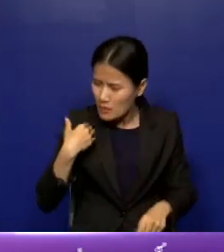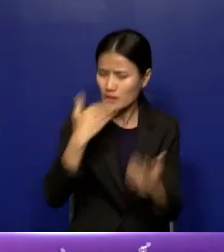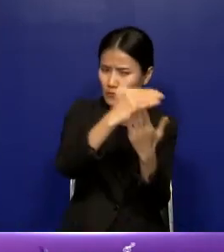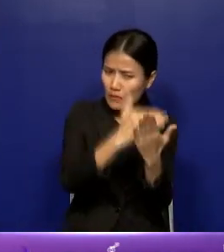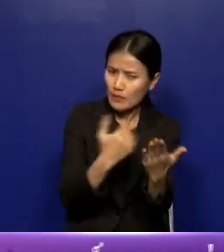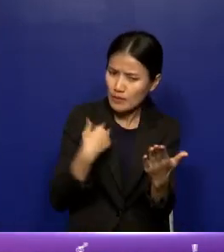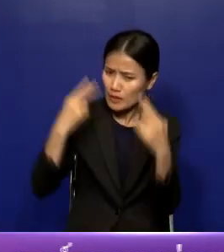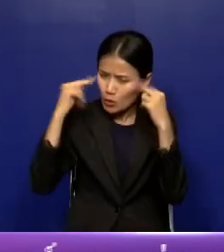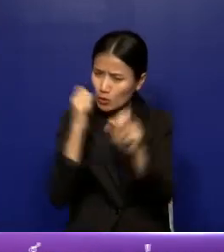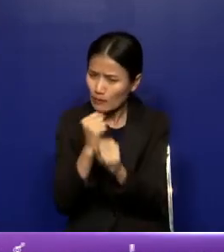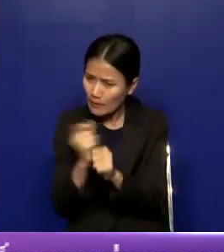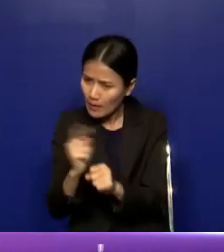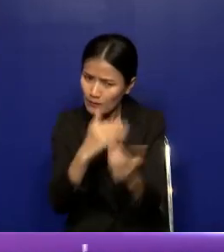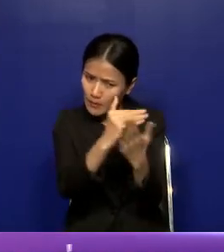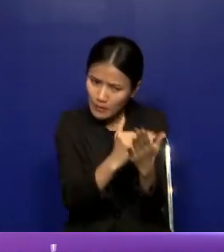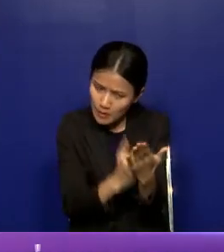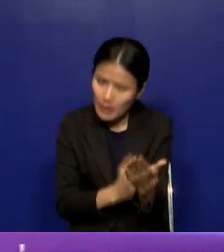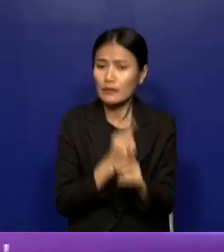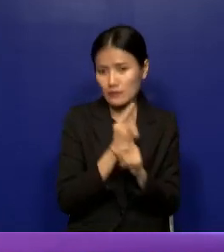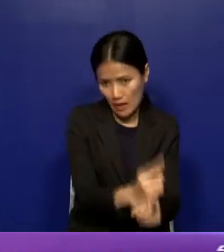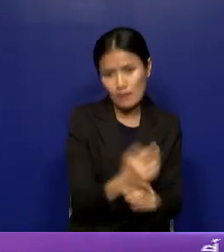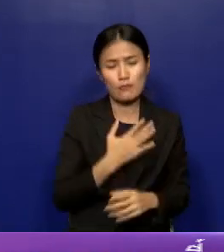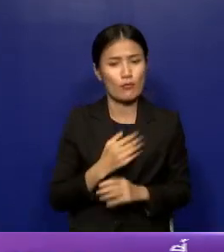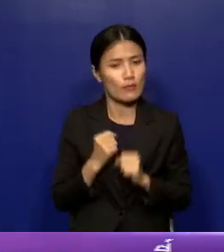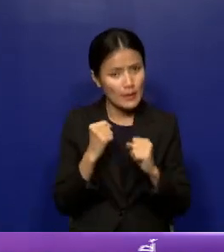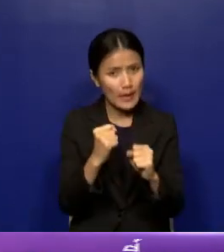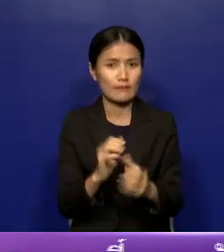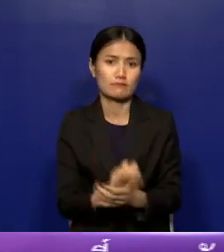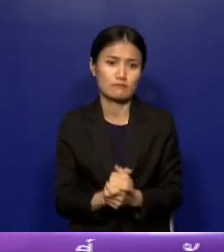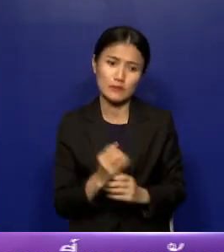ไรบ้างนะครับทุกอย่างมีข้อกําหนดทั้งหมดแล้วผมพยายามผมไม่เคย